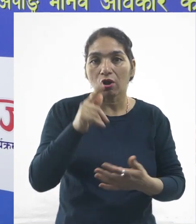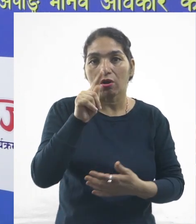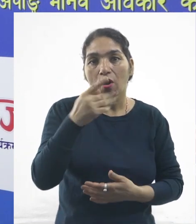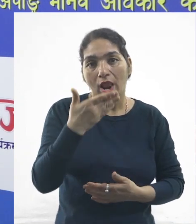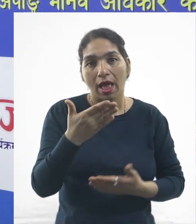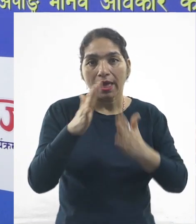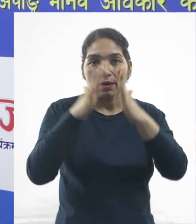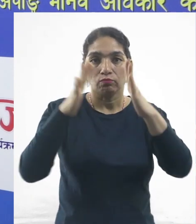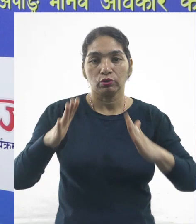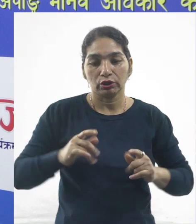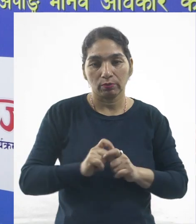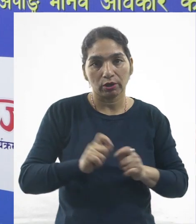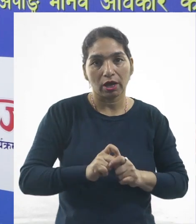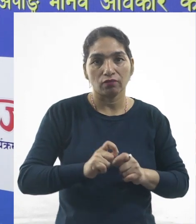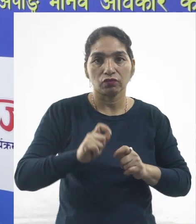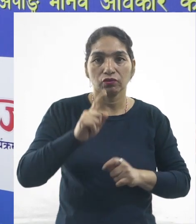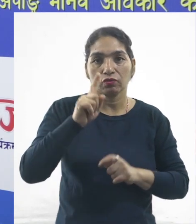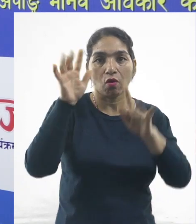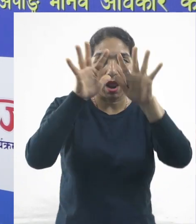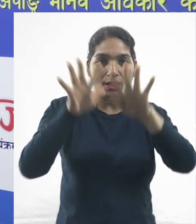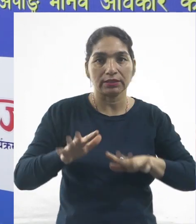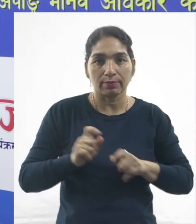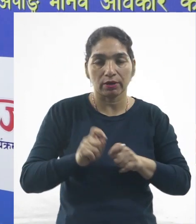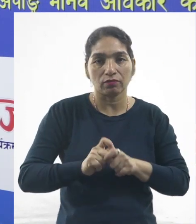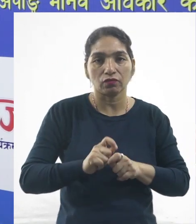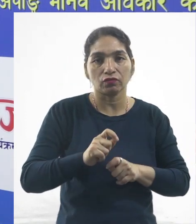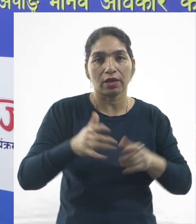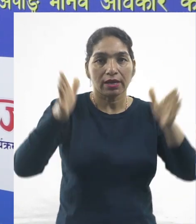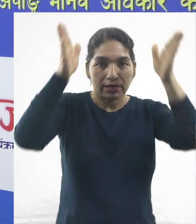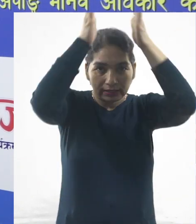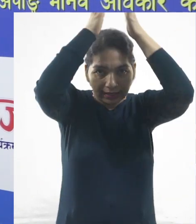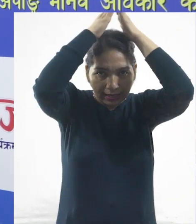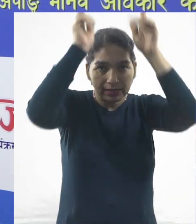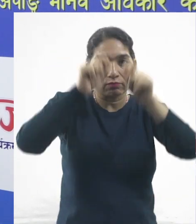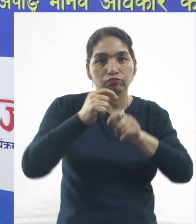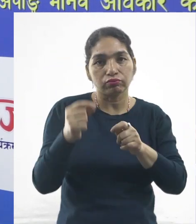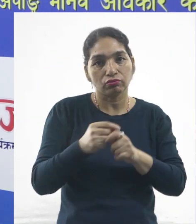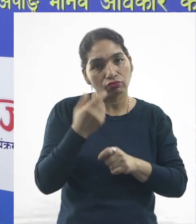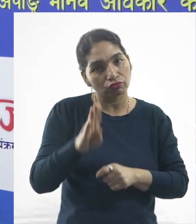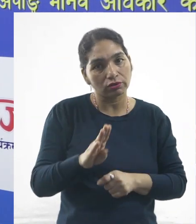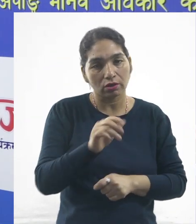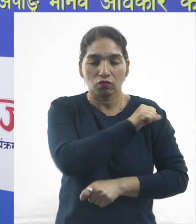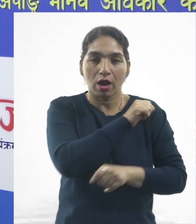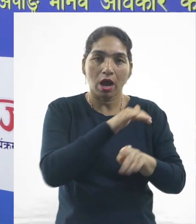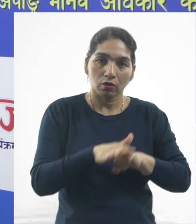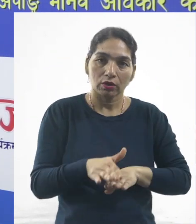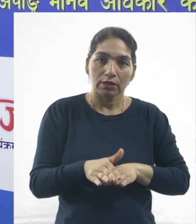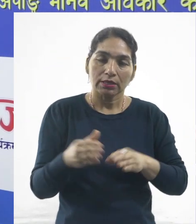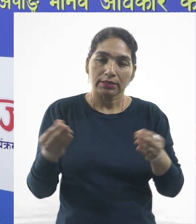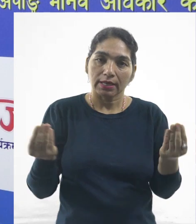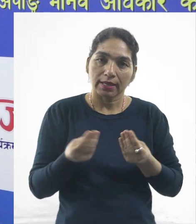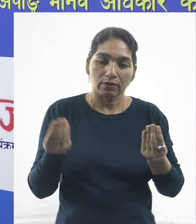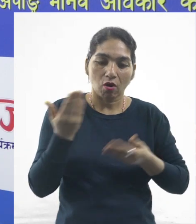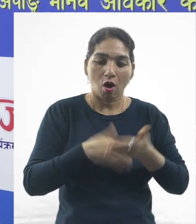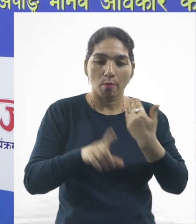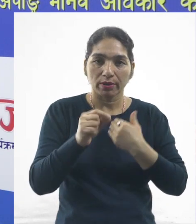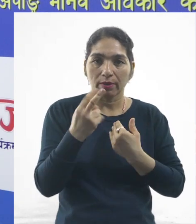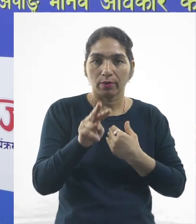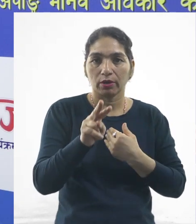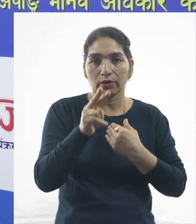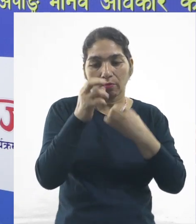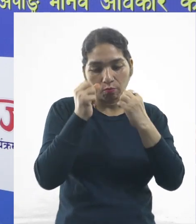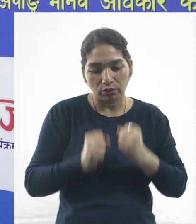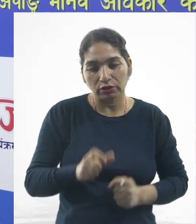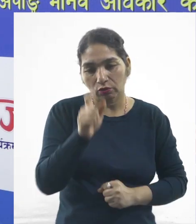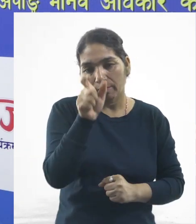मूर्ति बनाउनु हुन्छ गलैँचा बुन्नु हुन्छ उहाँहरूले ढाका बुन्नु हुन्छ हैन उहाँहरूले त्यो चाहिँ किनभने उहाँहरू शारीरिक रूपले अपाङ्गता भएर बसेको